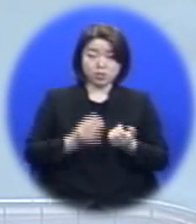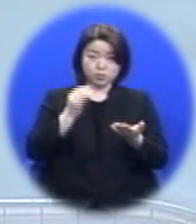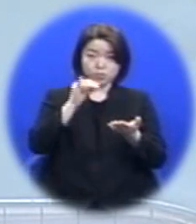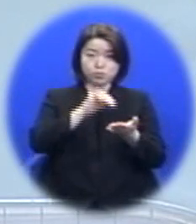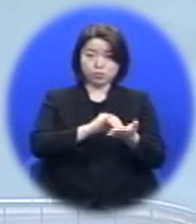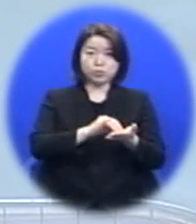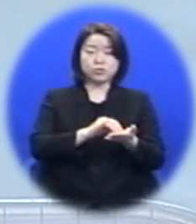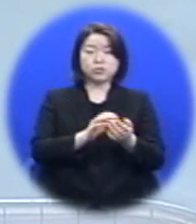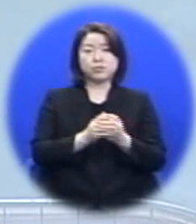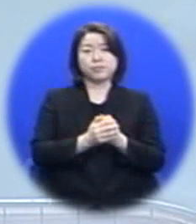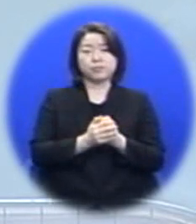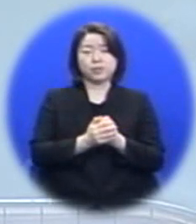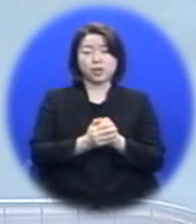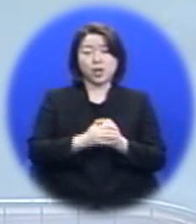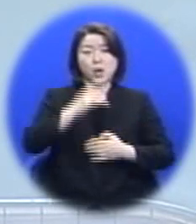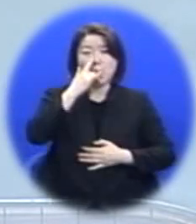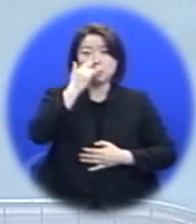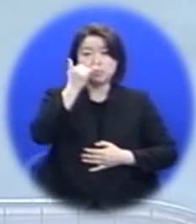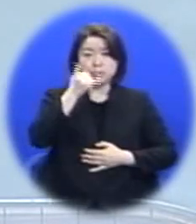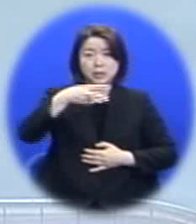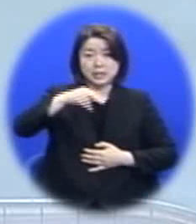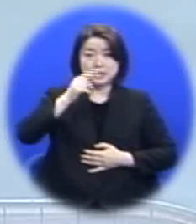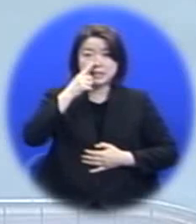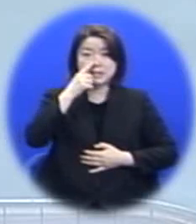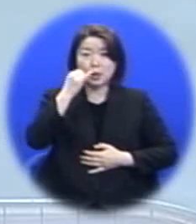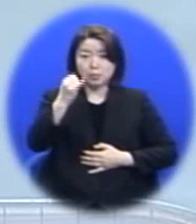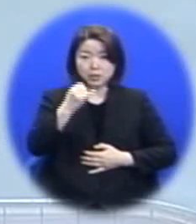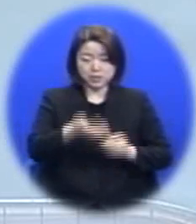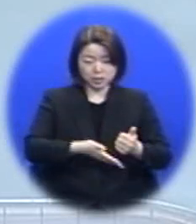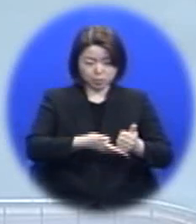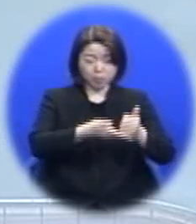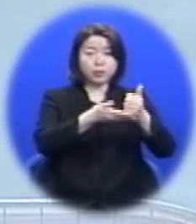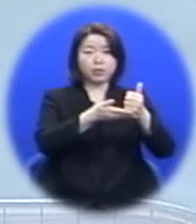룻은 부모님을 공경하고 시어머니를 공경하고